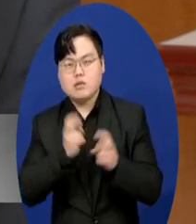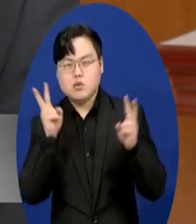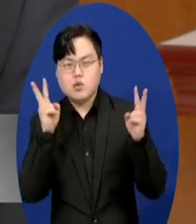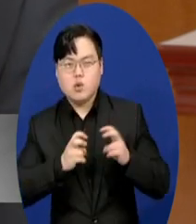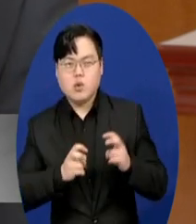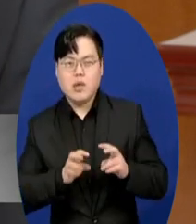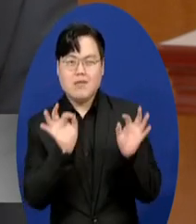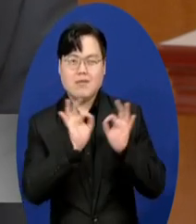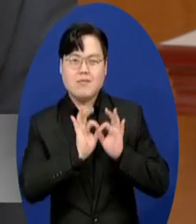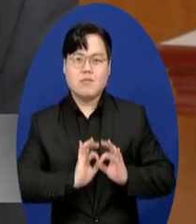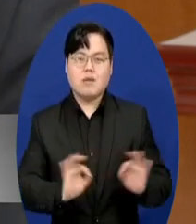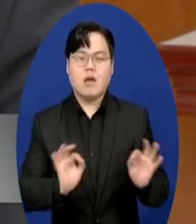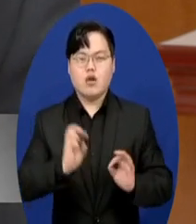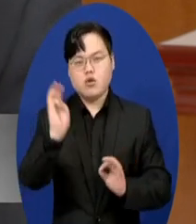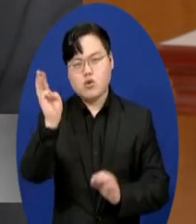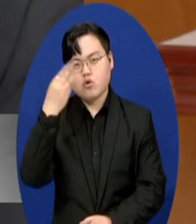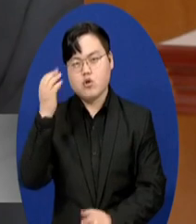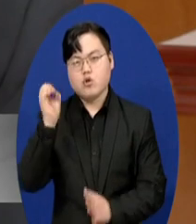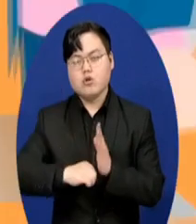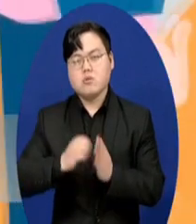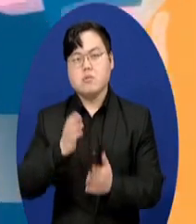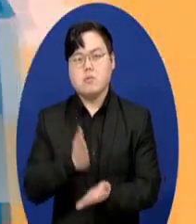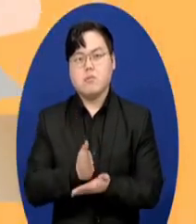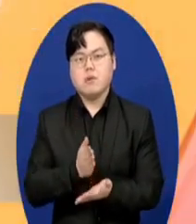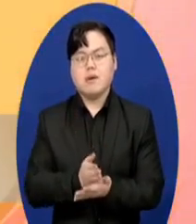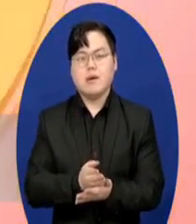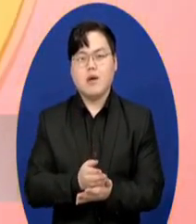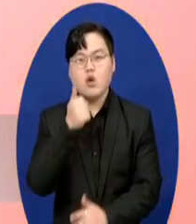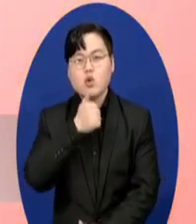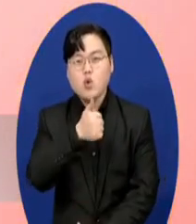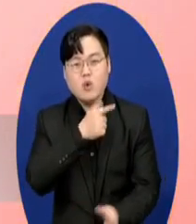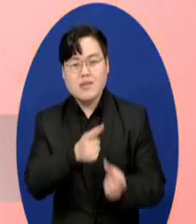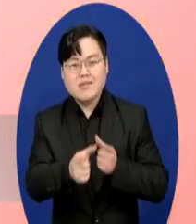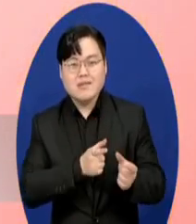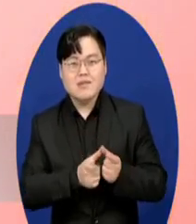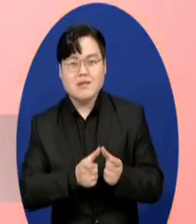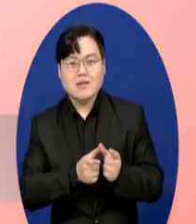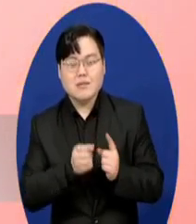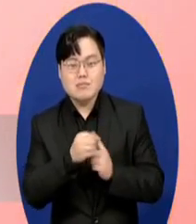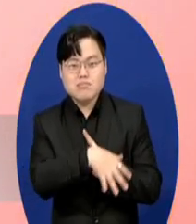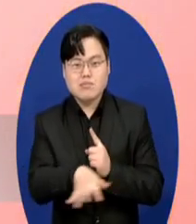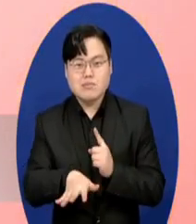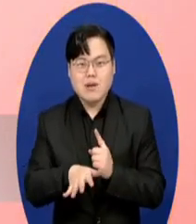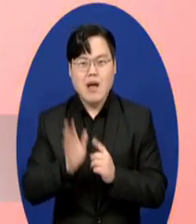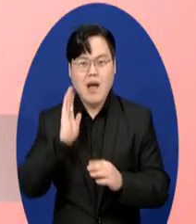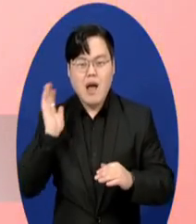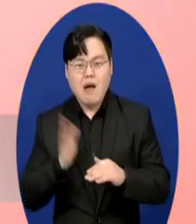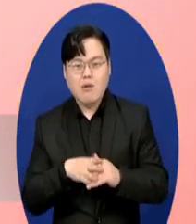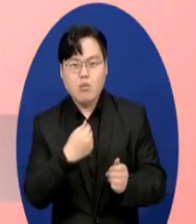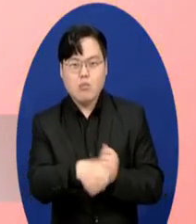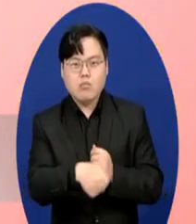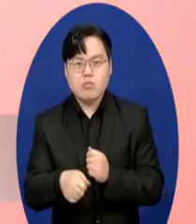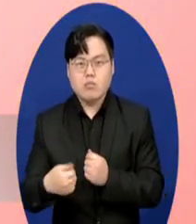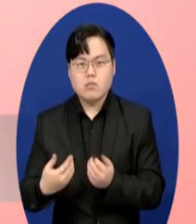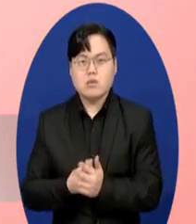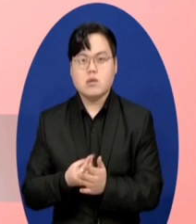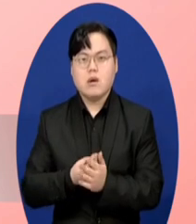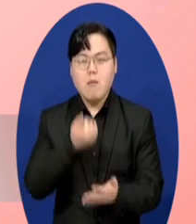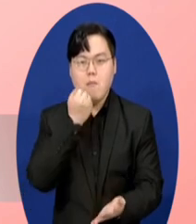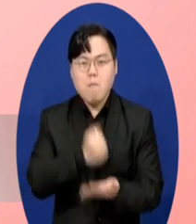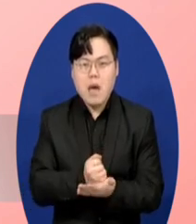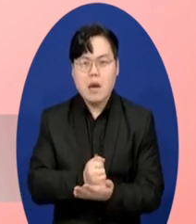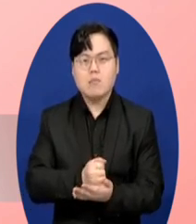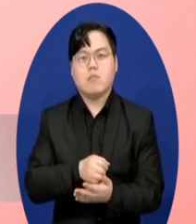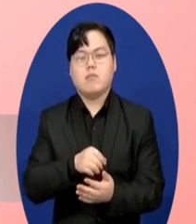бол их нарийн тодорхой болох юм шаардлагатай. Далд эдийн засгийг бүрдүүлэгчдийн авилгад өгсөн мөнгө нэгш баримтгүй, таамаг